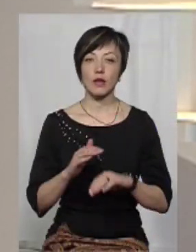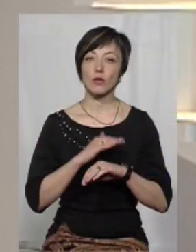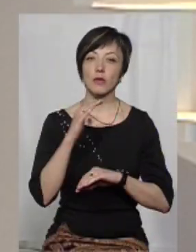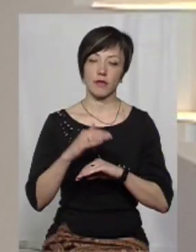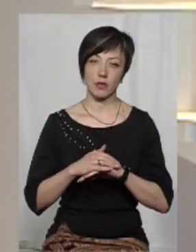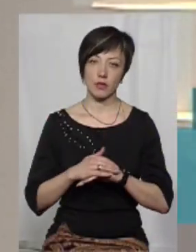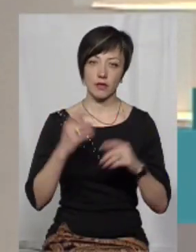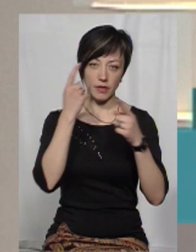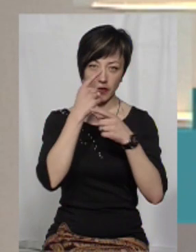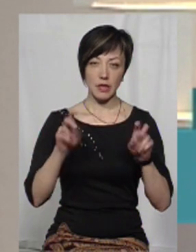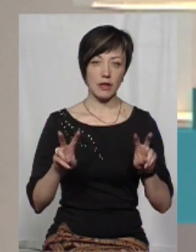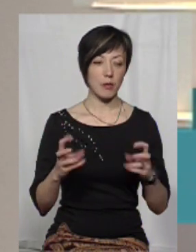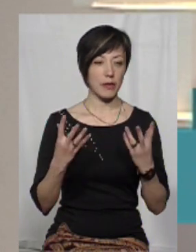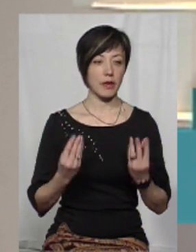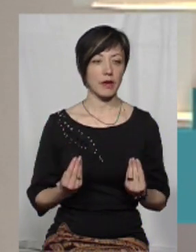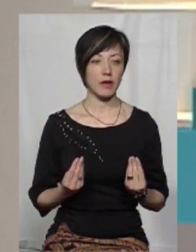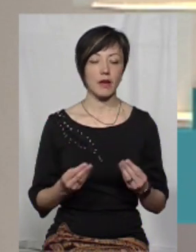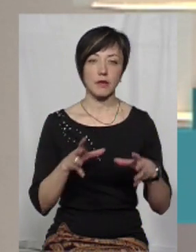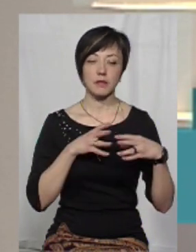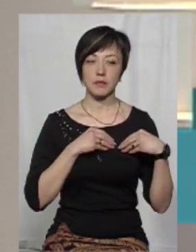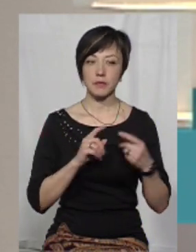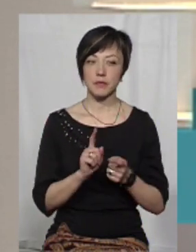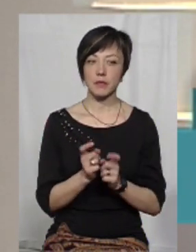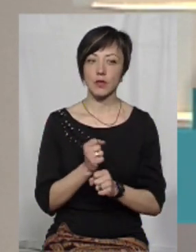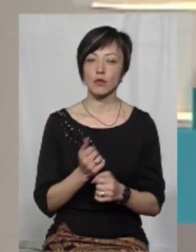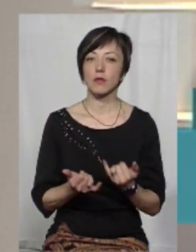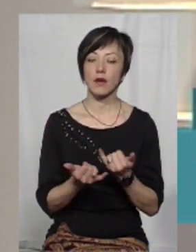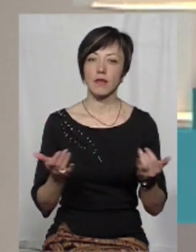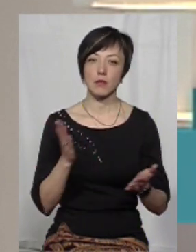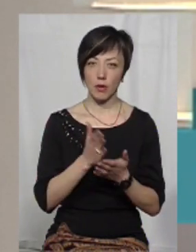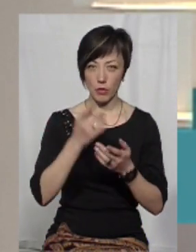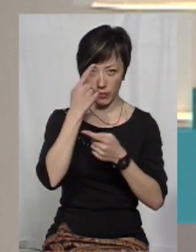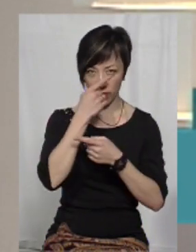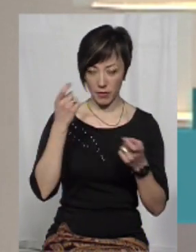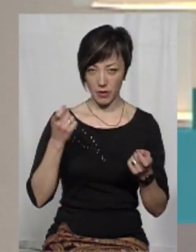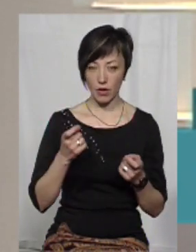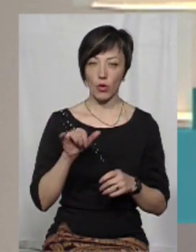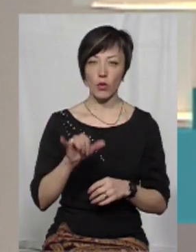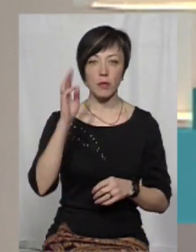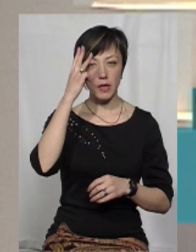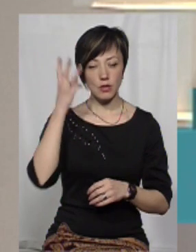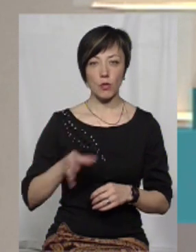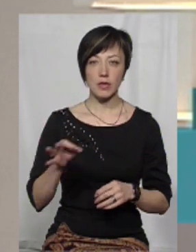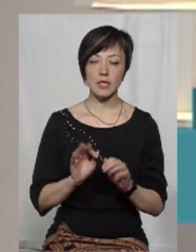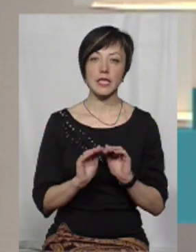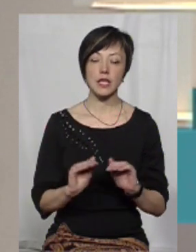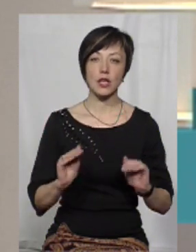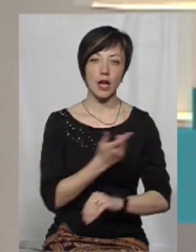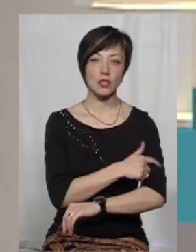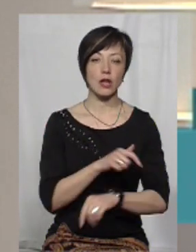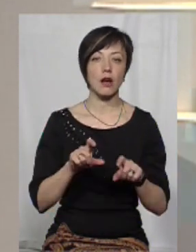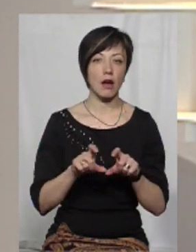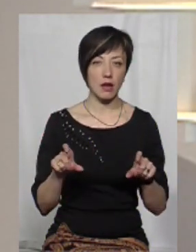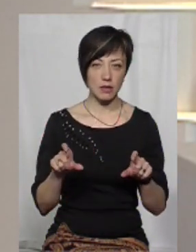Добрий вечір. В ефірі «Тема дня». Ми з Ольгою Рибак працюємо для вас наживо. У Хмельницькій обласній